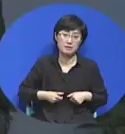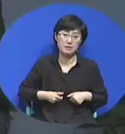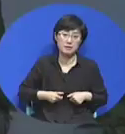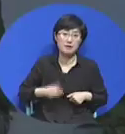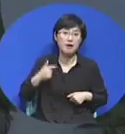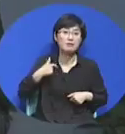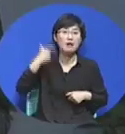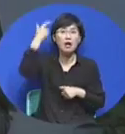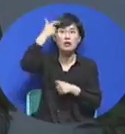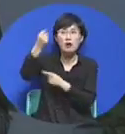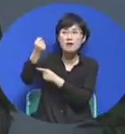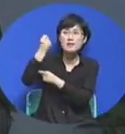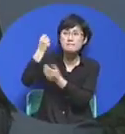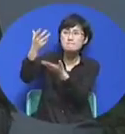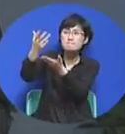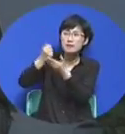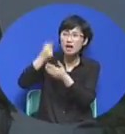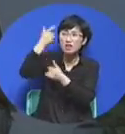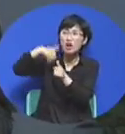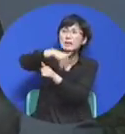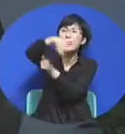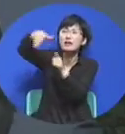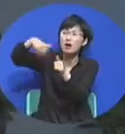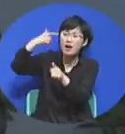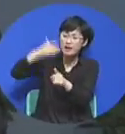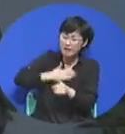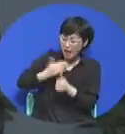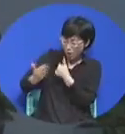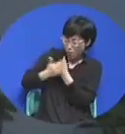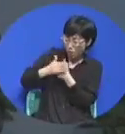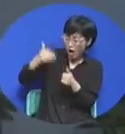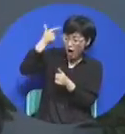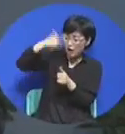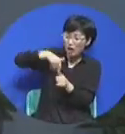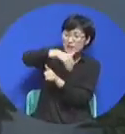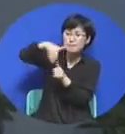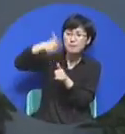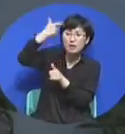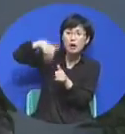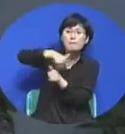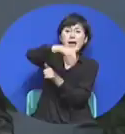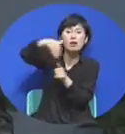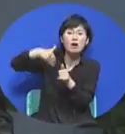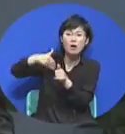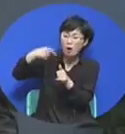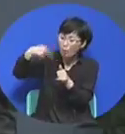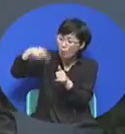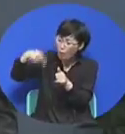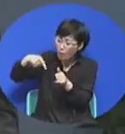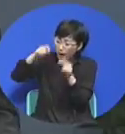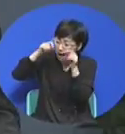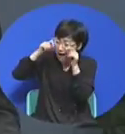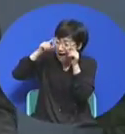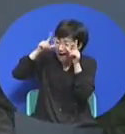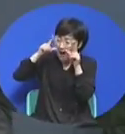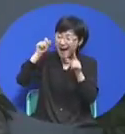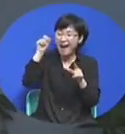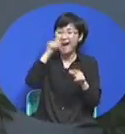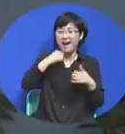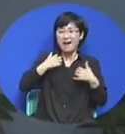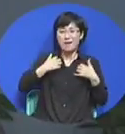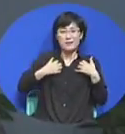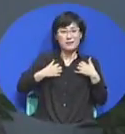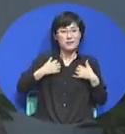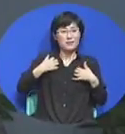알고 확인되어진다면 여러분의 기도는 어마어마한 능력을 발휘할 수 있는 겁니다. If you know and confirm your spiritual background,